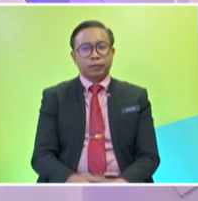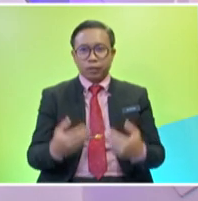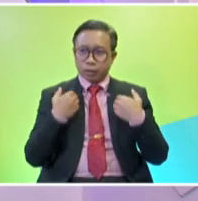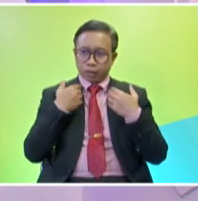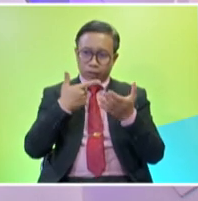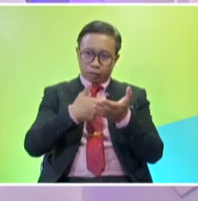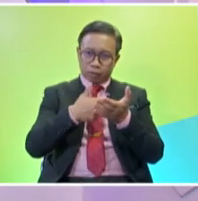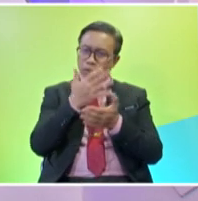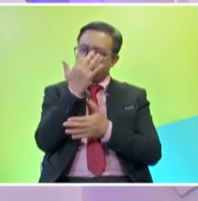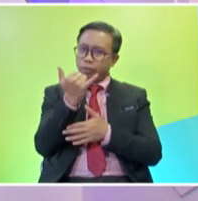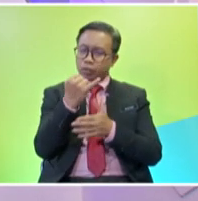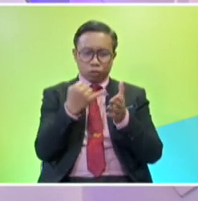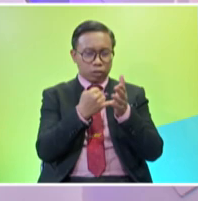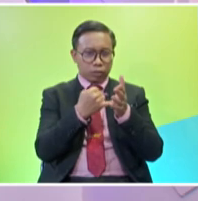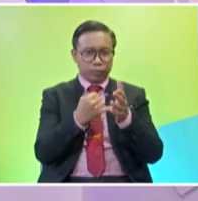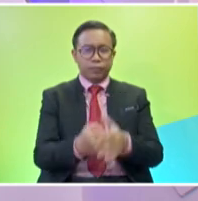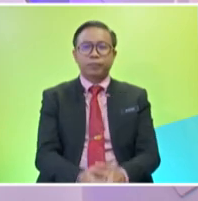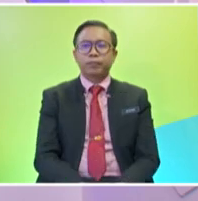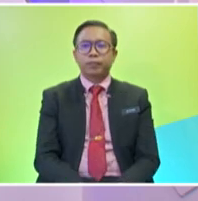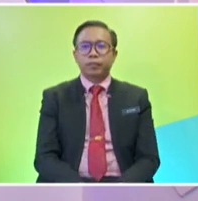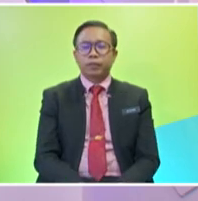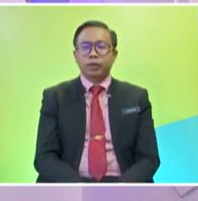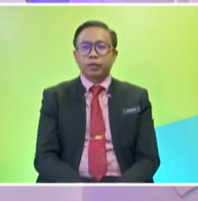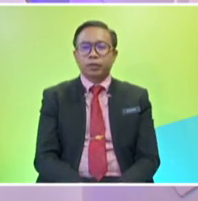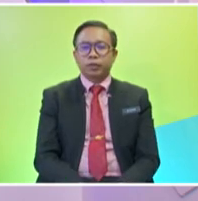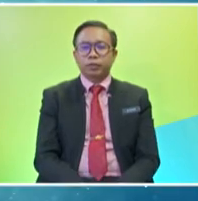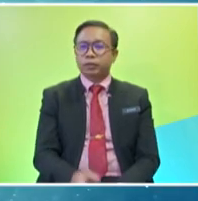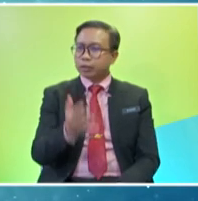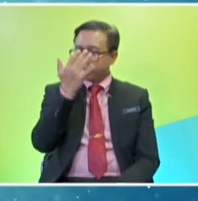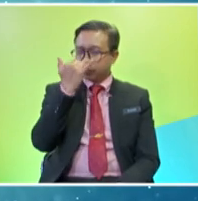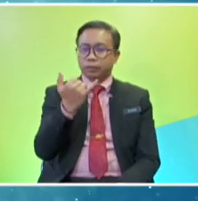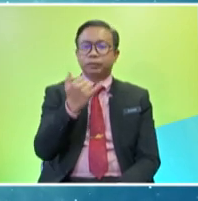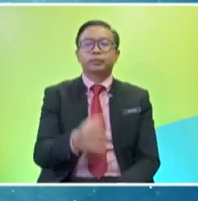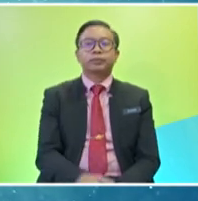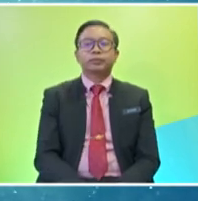Kenapa berbentuk jarum halus berbentuk jarum kenapa